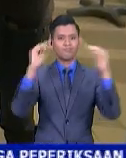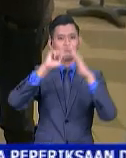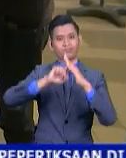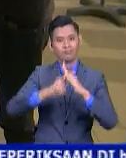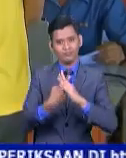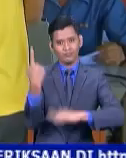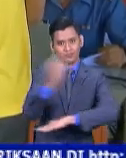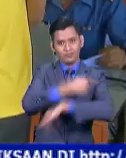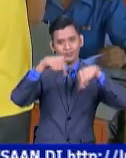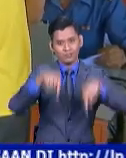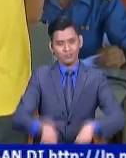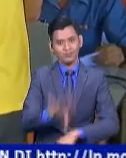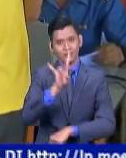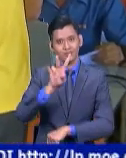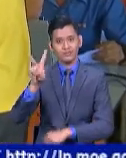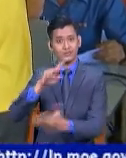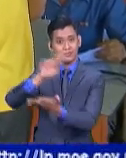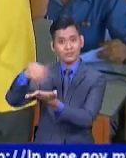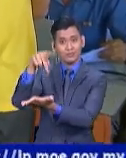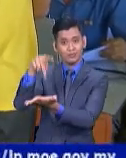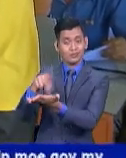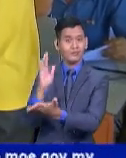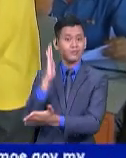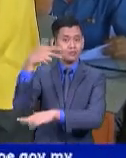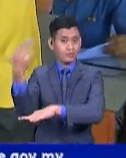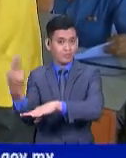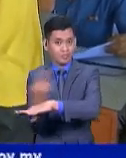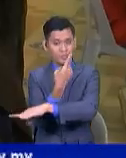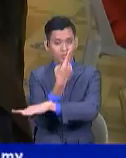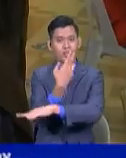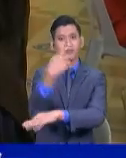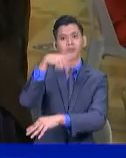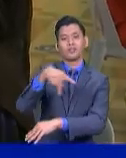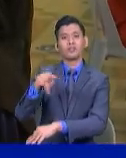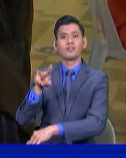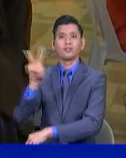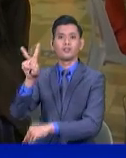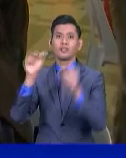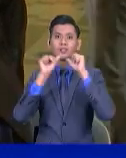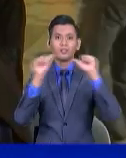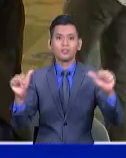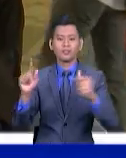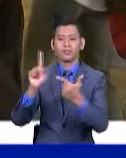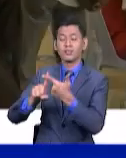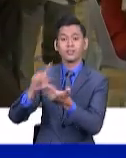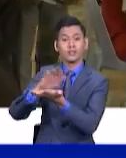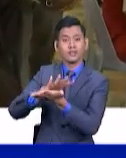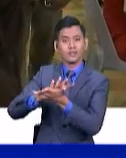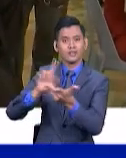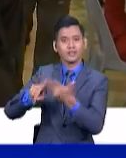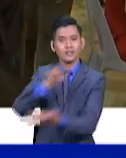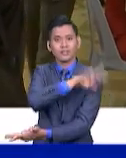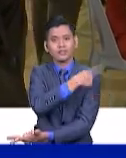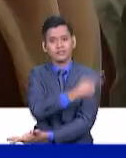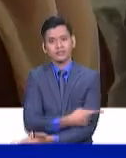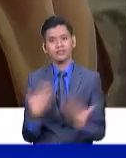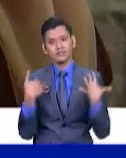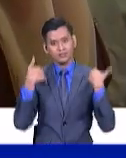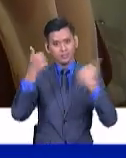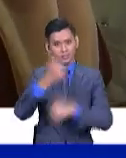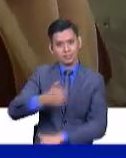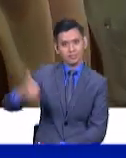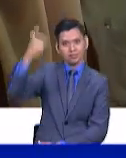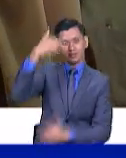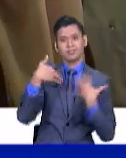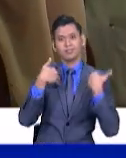ini. 72 pusat pemberian vaksin digunakan termasuk PPV awam, sekolah dan klinik kesihatan. Pengarah Kesihatan Negeri,